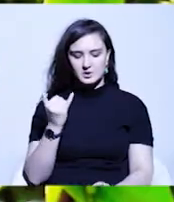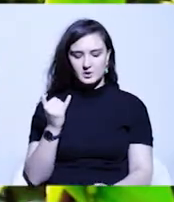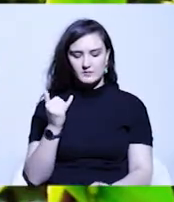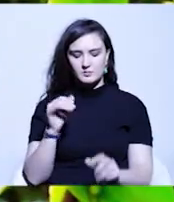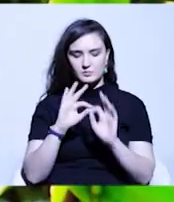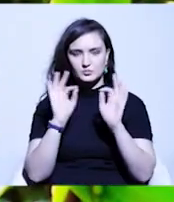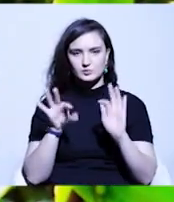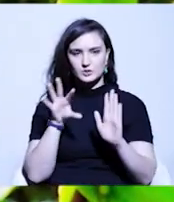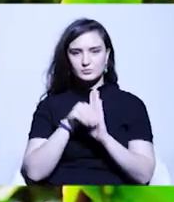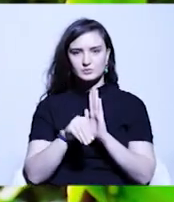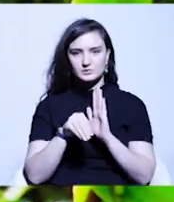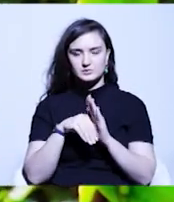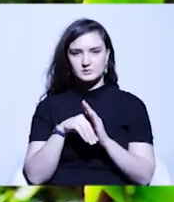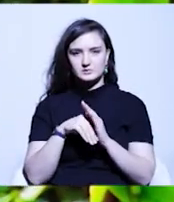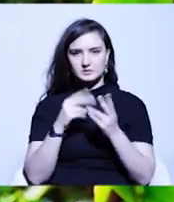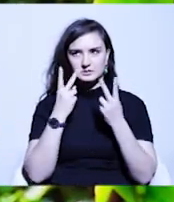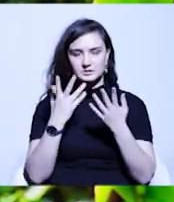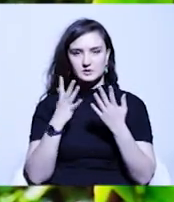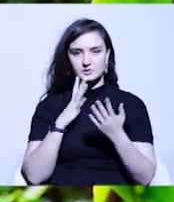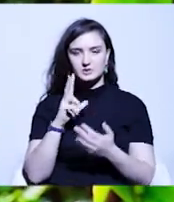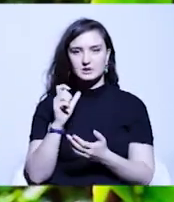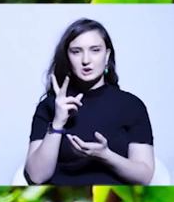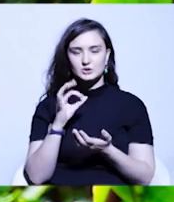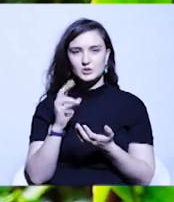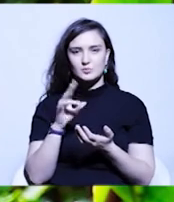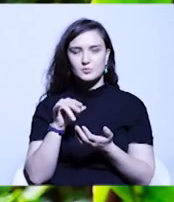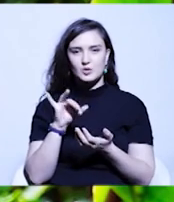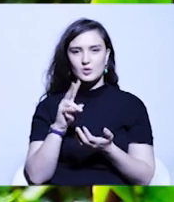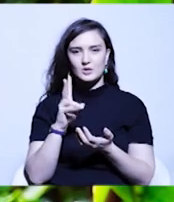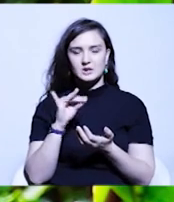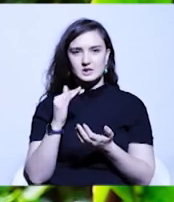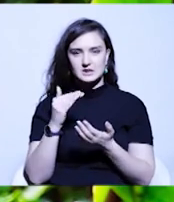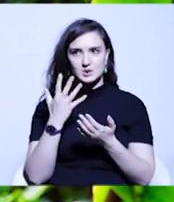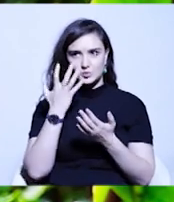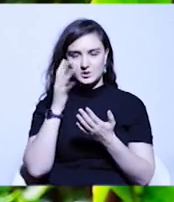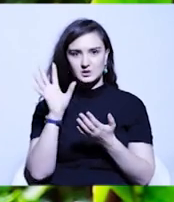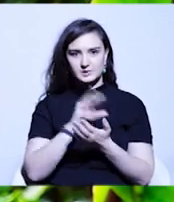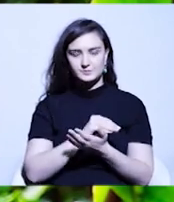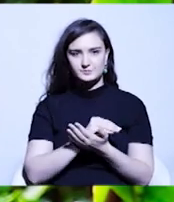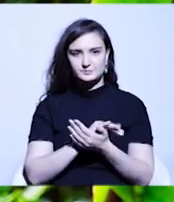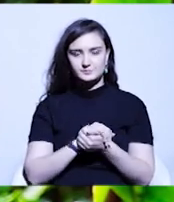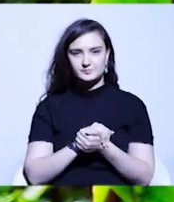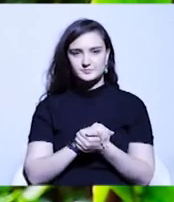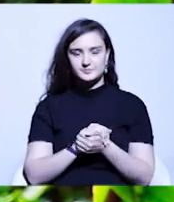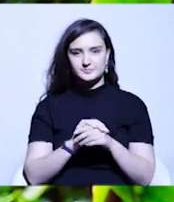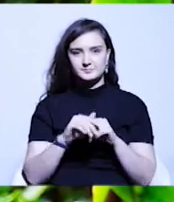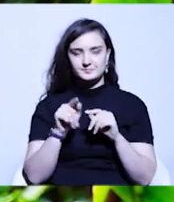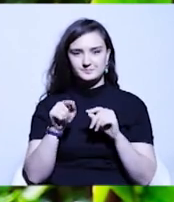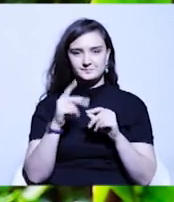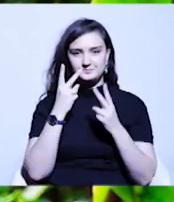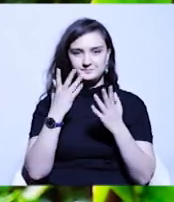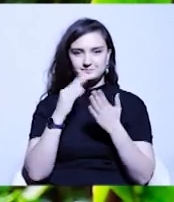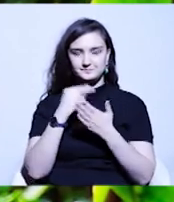მუზეუმში პირველად ჩემ ცხოვრებაში ცხადად ნახე ჯექსონ პოლოკის ერთ-ერთი ფერწერული სურათი, აი ამ